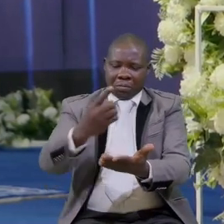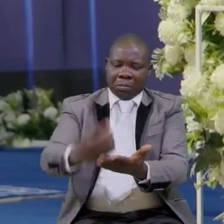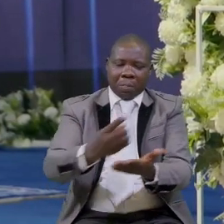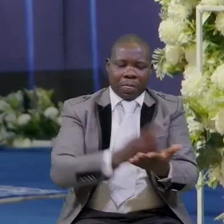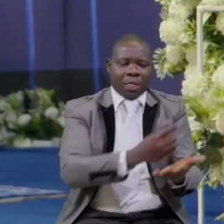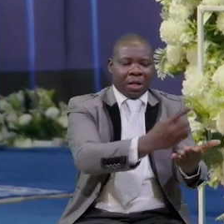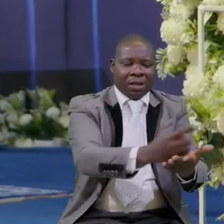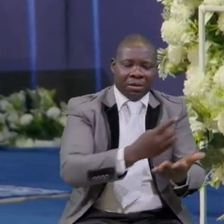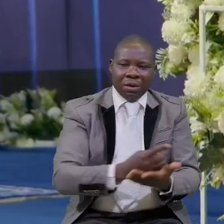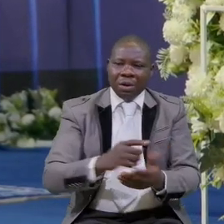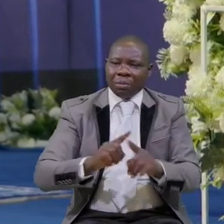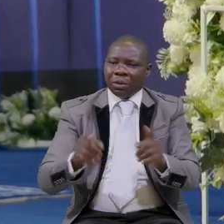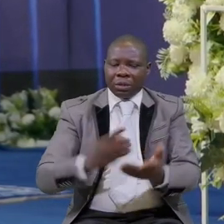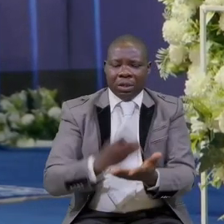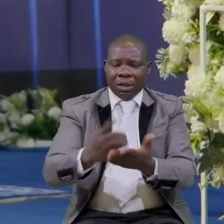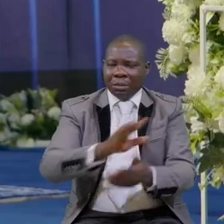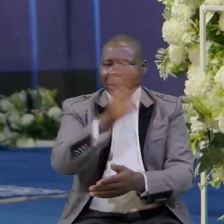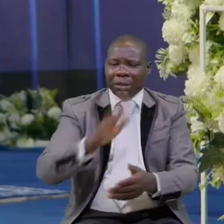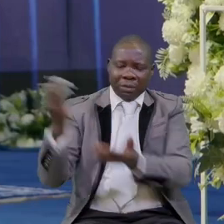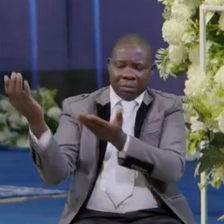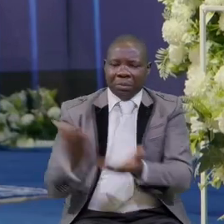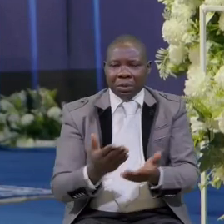L'argumentation n'apporte pas de miracle.